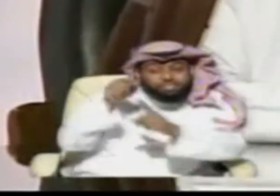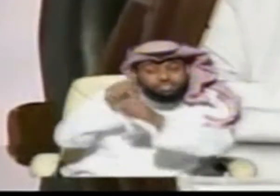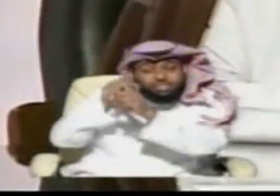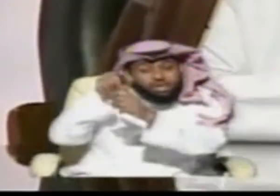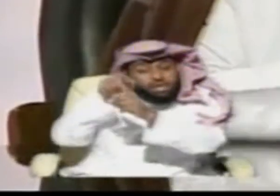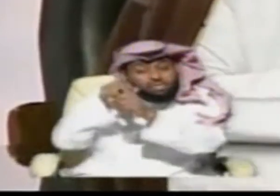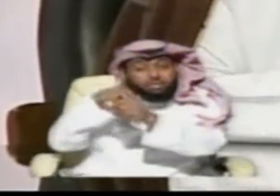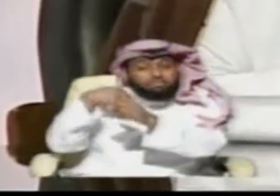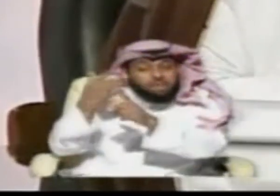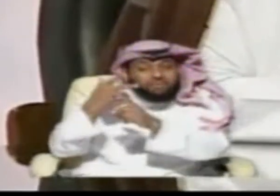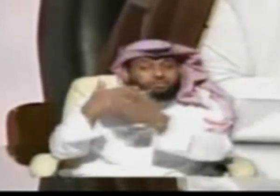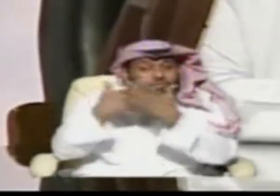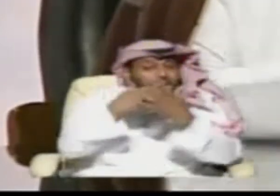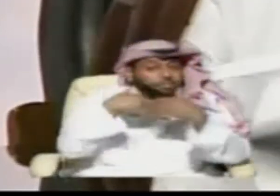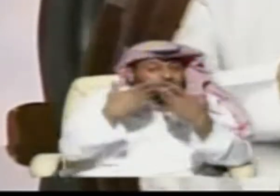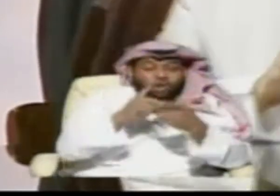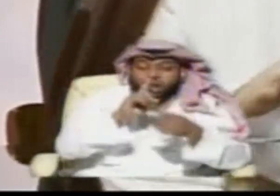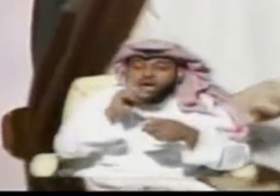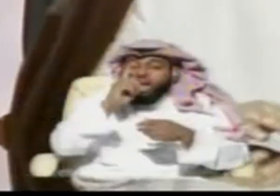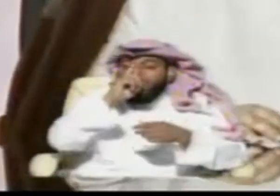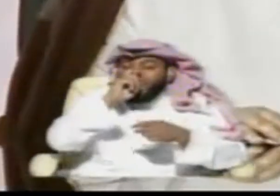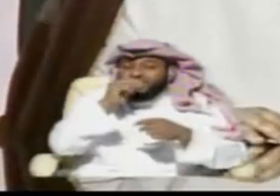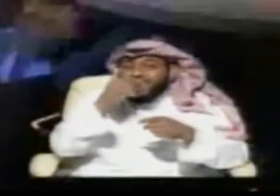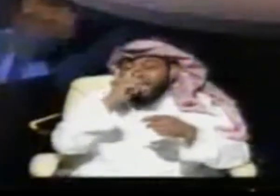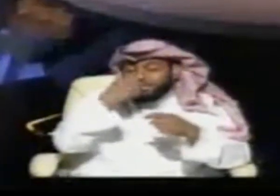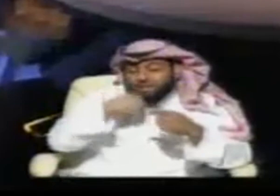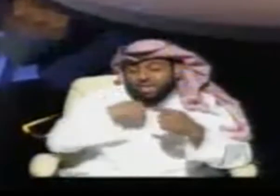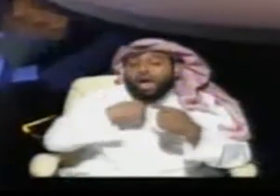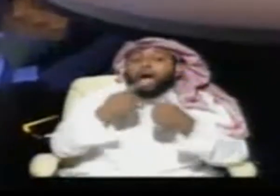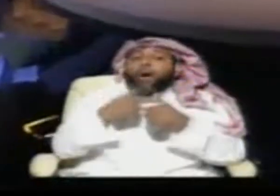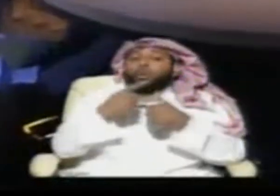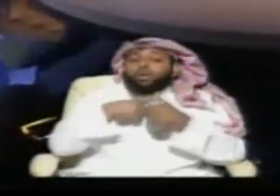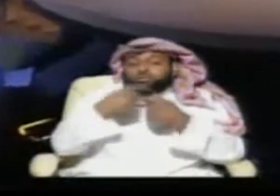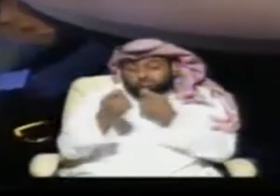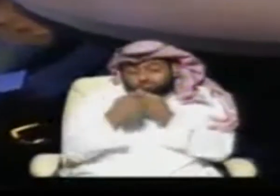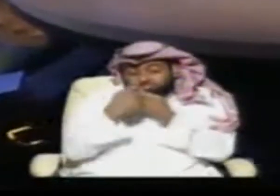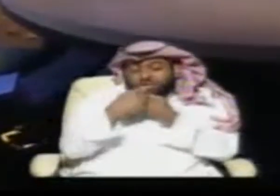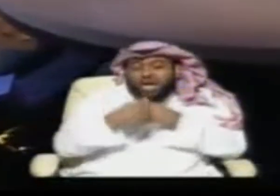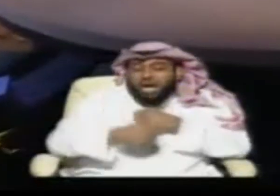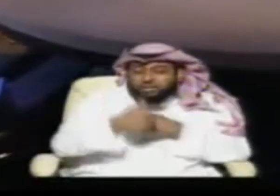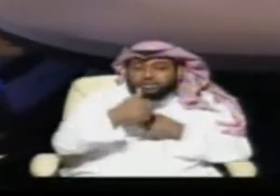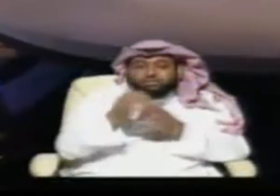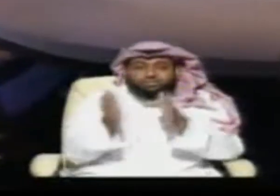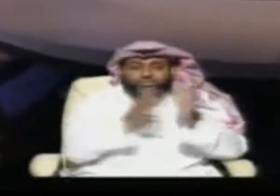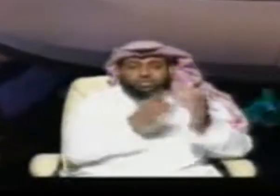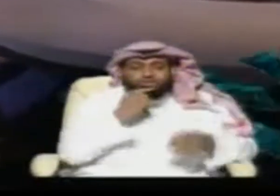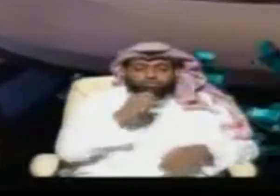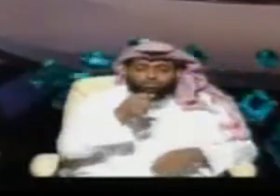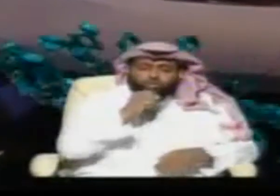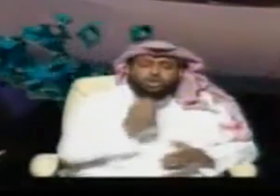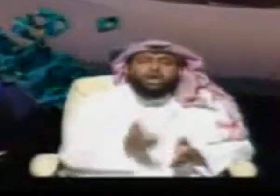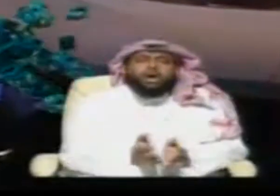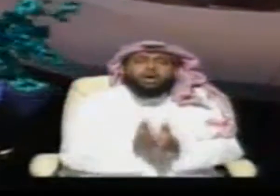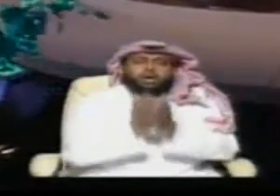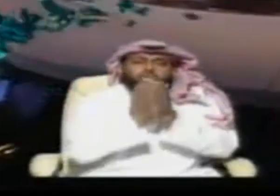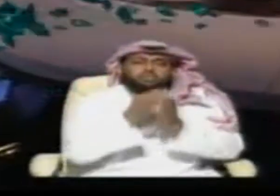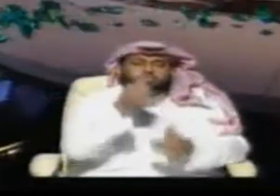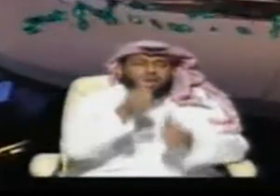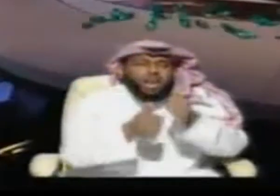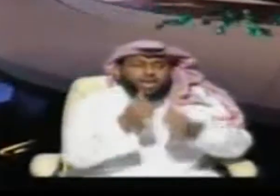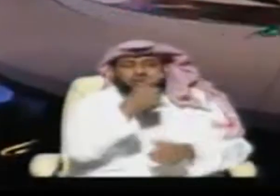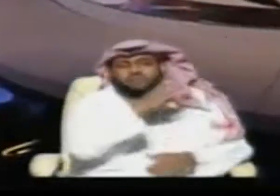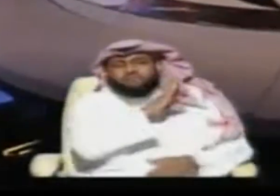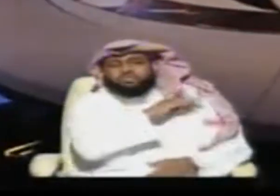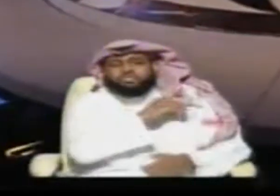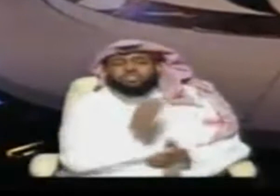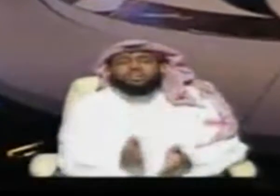ما تستطيع، فاتقوا الله ما استطعتم. بارك الله فيكم فضيل الشيخ، نسأل الله عز وجل يرفع هذا البلاء وهذه المأساة وهذا